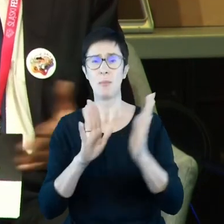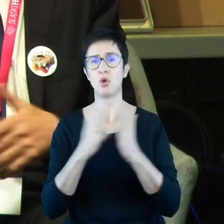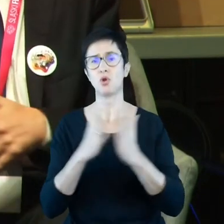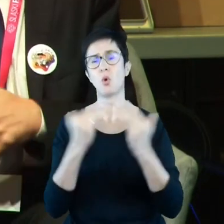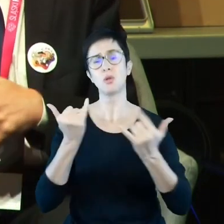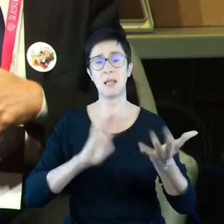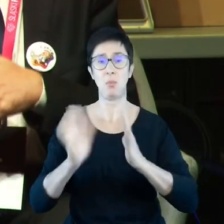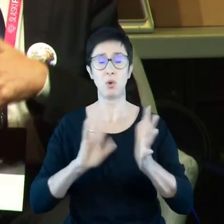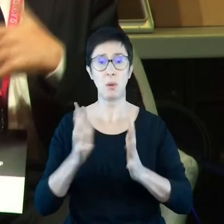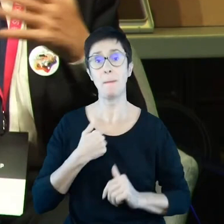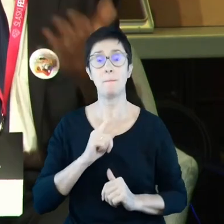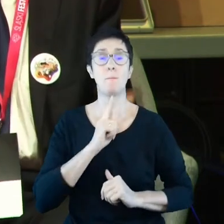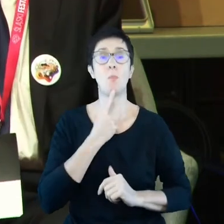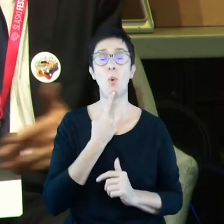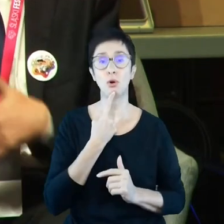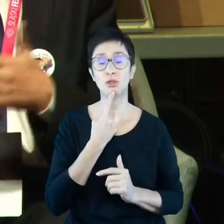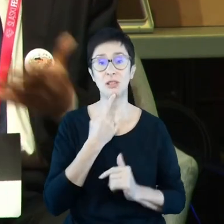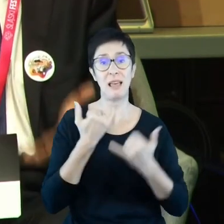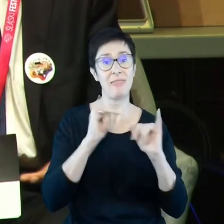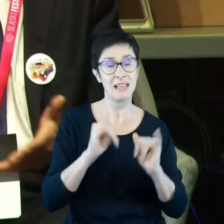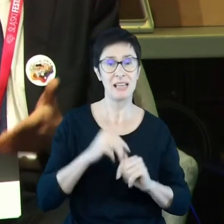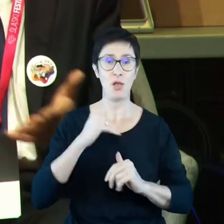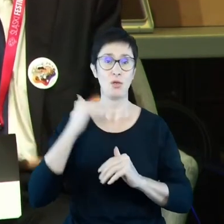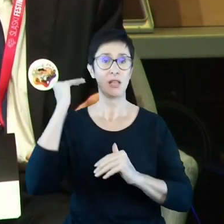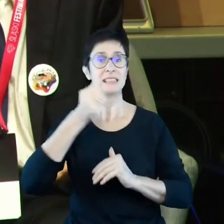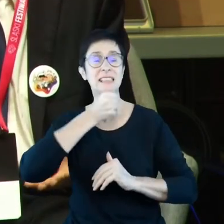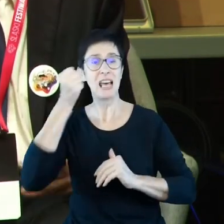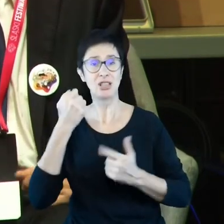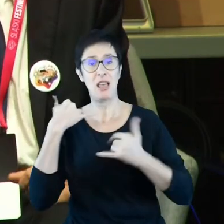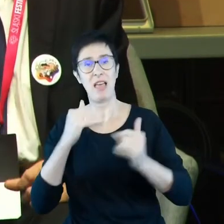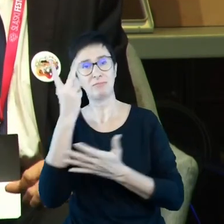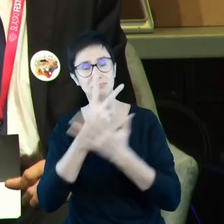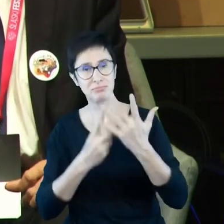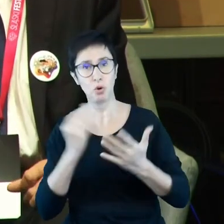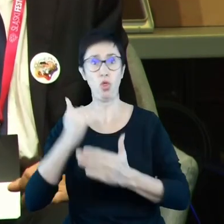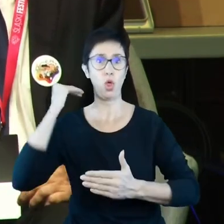młodzi, kiedy jesteśmy nieco starsi i zupełnie inaczej, kiedy jesteśmy już bardzo dorosłymi ludźmi.